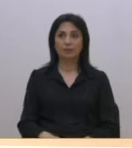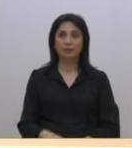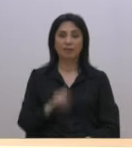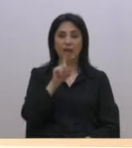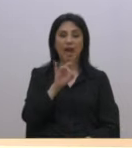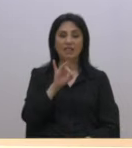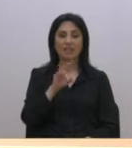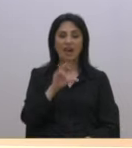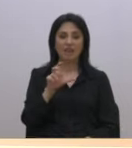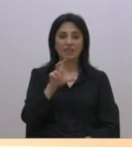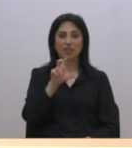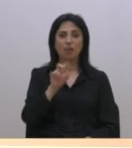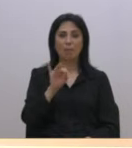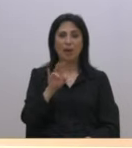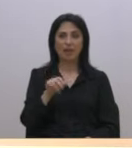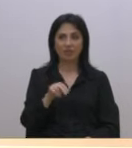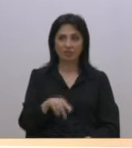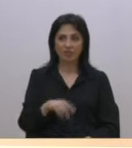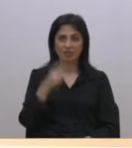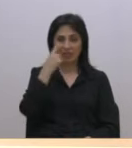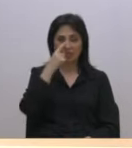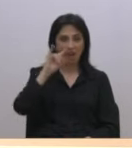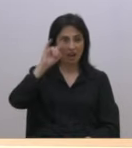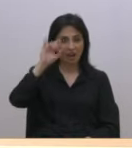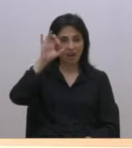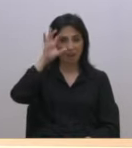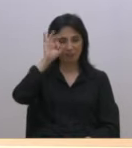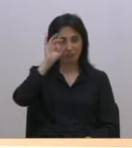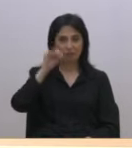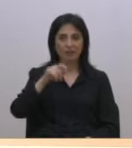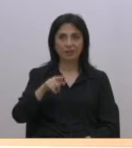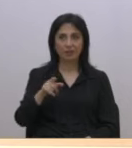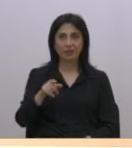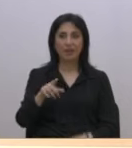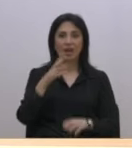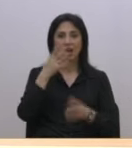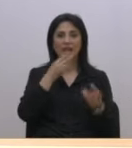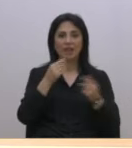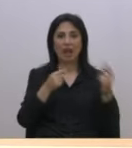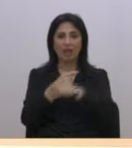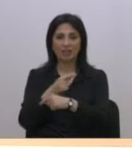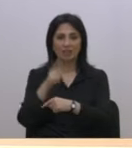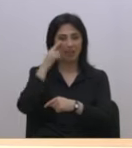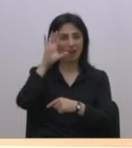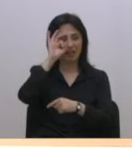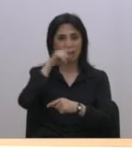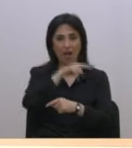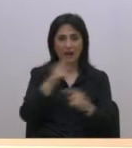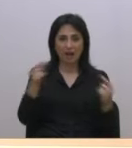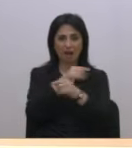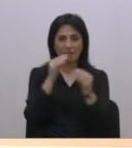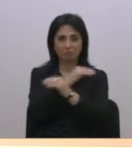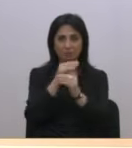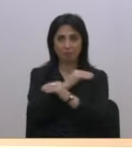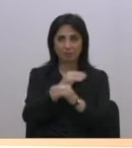ხაზარაძე ჯაფარიძე თვალთხარიას ეძახდნენ გახარიას, ის კი თაღლითად მოიხსენიებდა მათ და